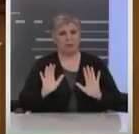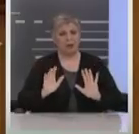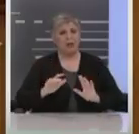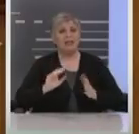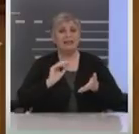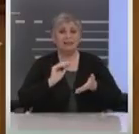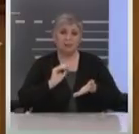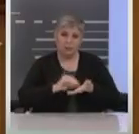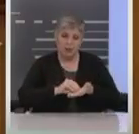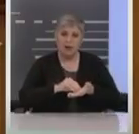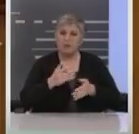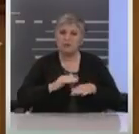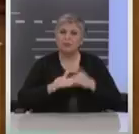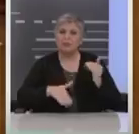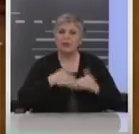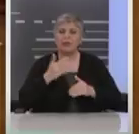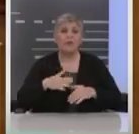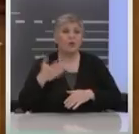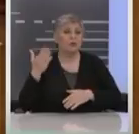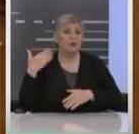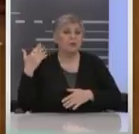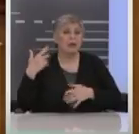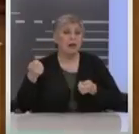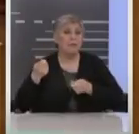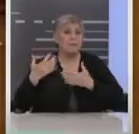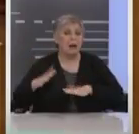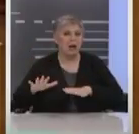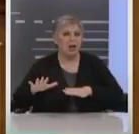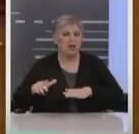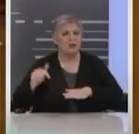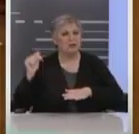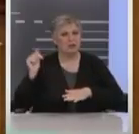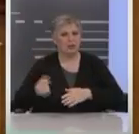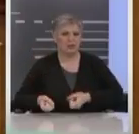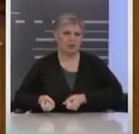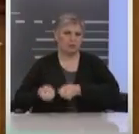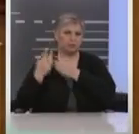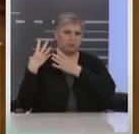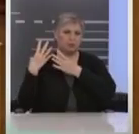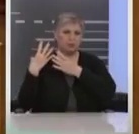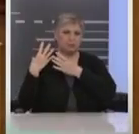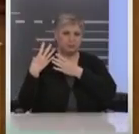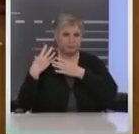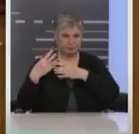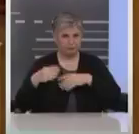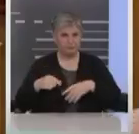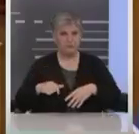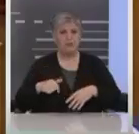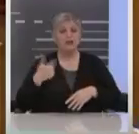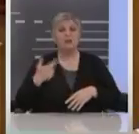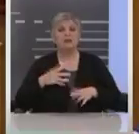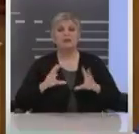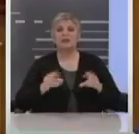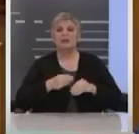παρελθόντος. Σε ό,τι αφορά λοιπόν την ανάγκη μιας ολοκληρωμένης, ενός ολοκληρωμένου